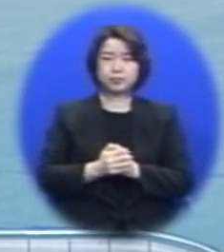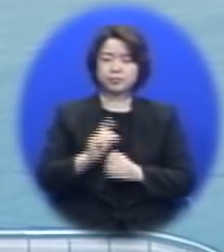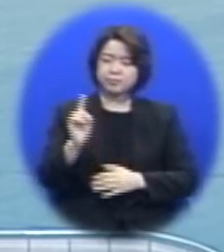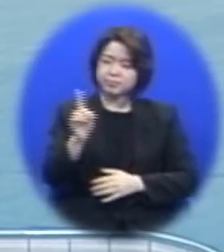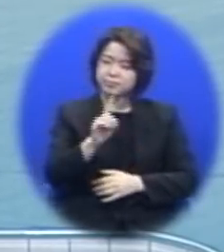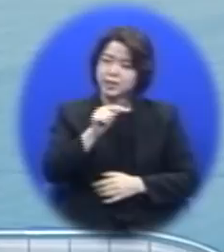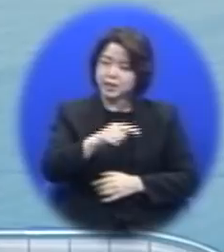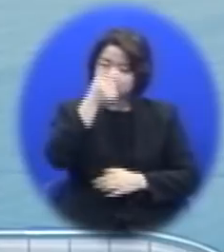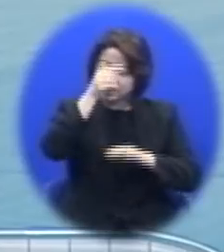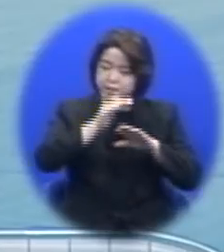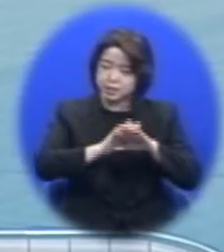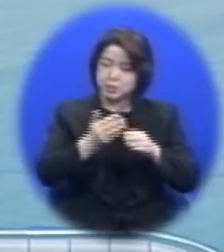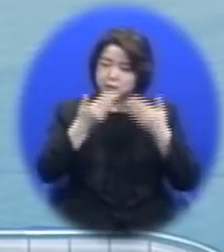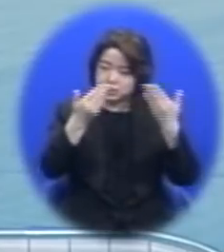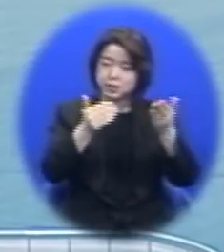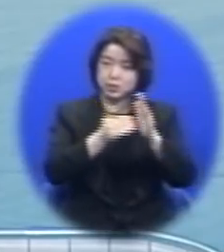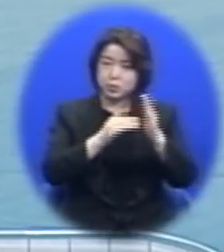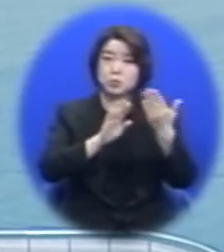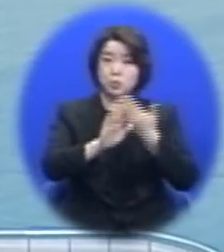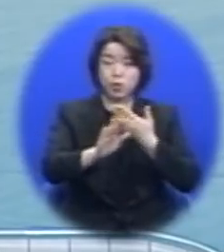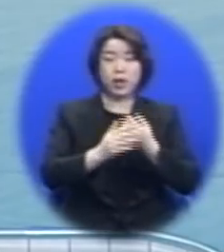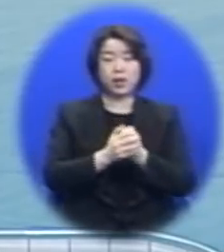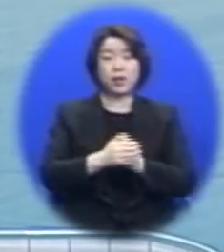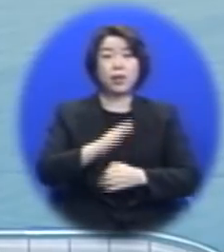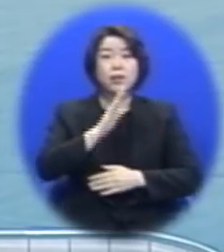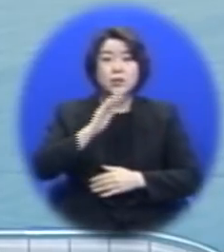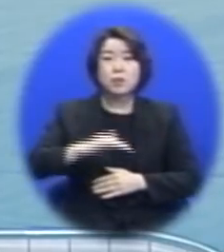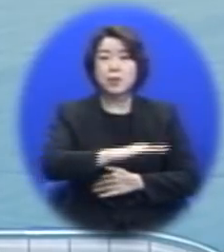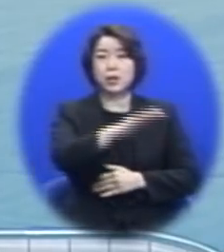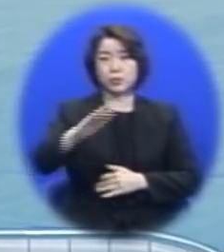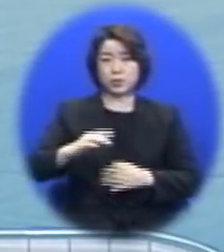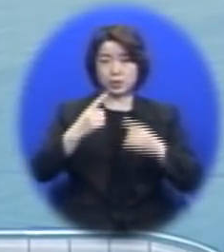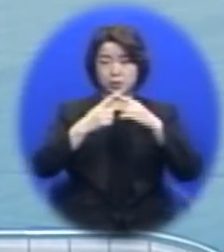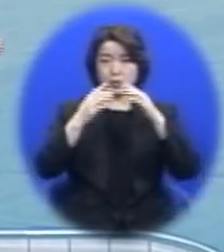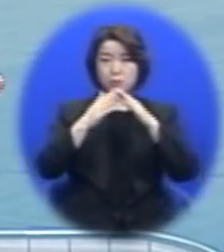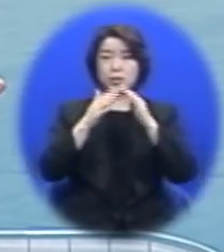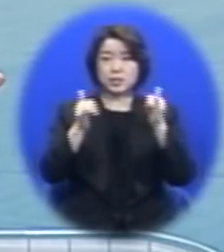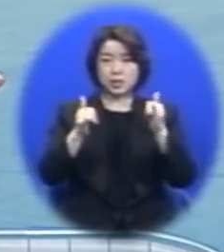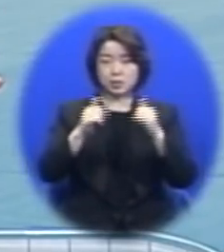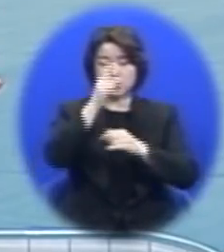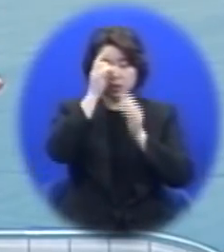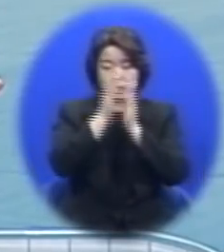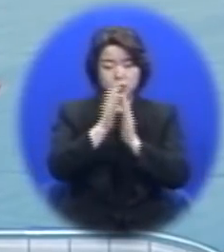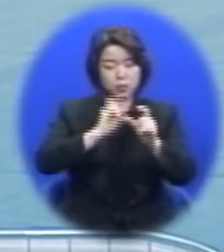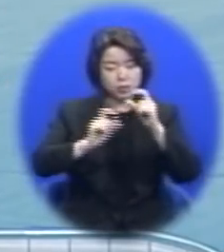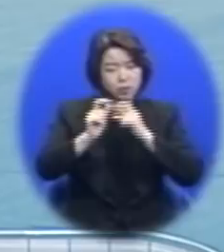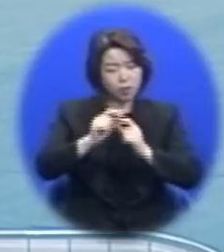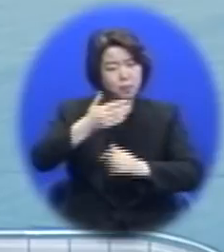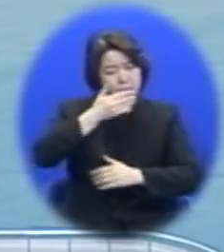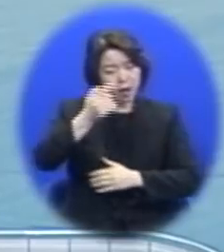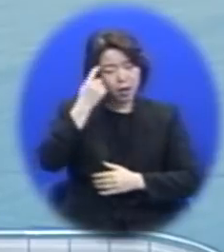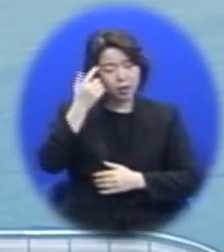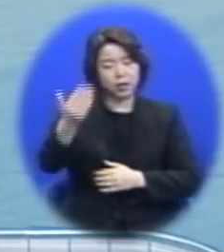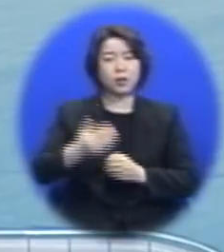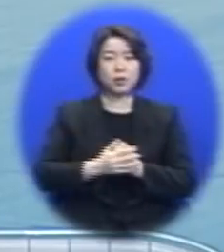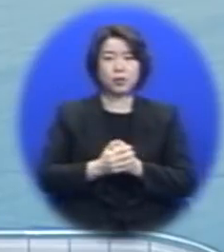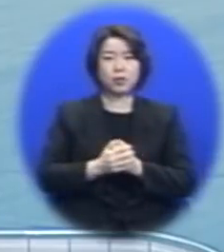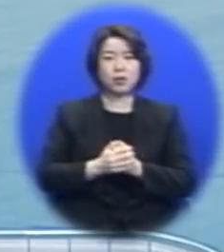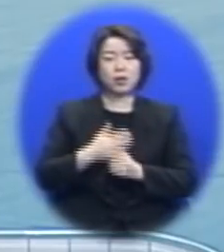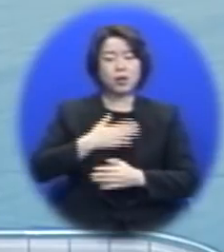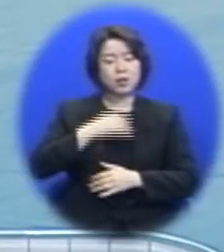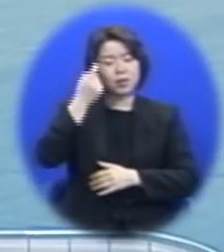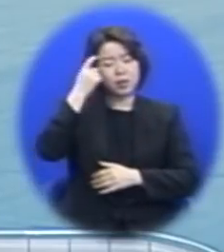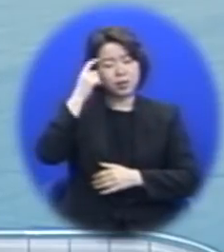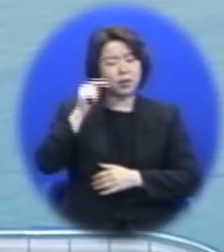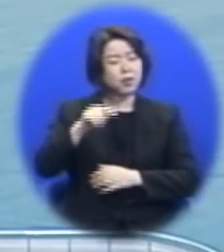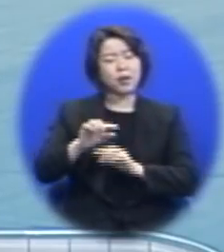도대체 이 예배를 드리고 난 다음에 정말 우리 교인들이 기도를 더 하게 될까요? 그렇지 않을 것 같아요.